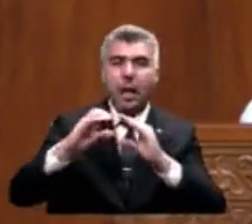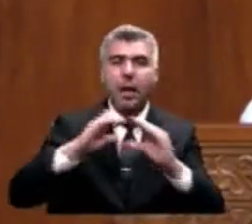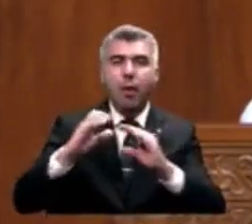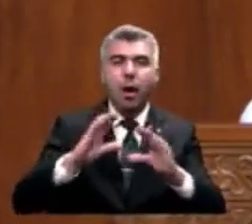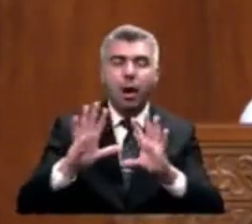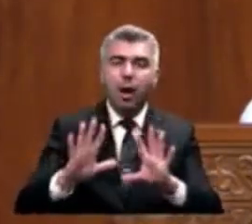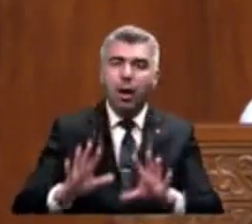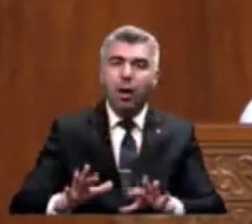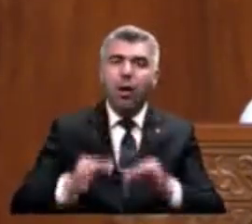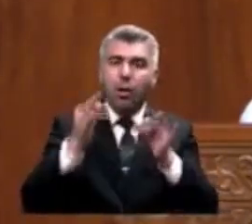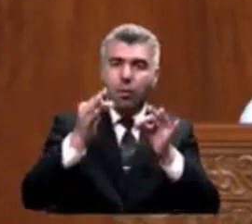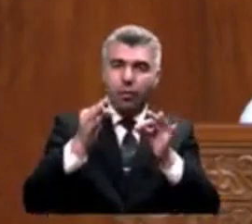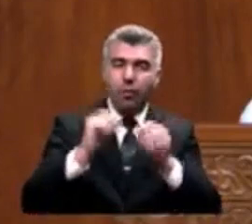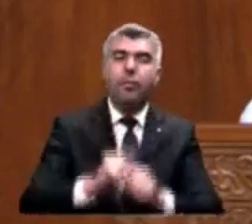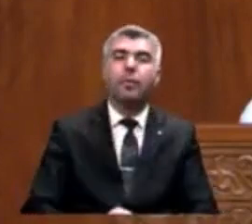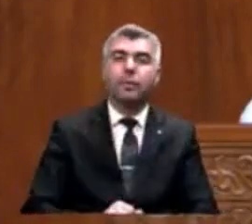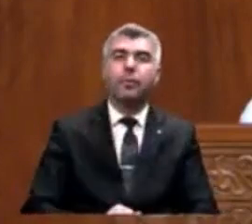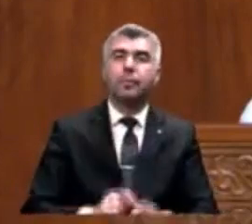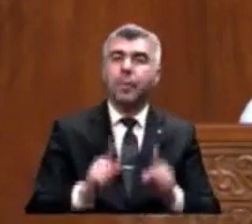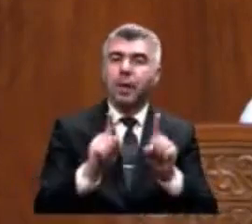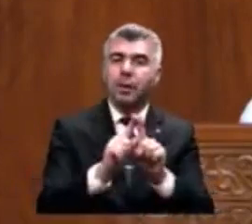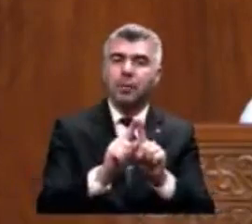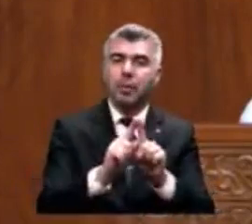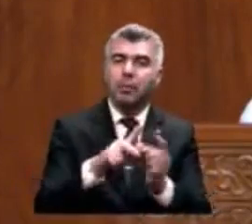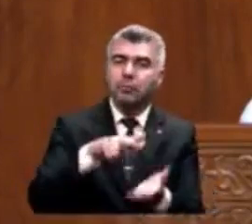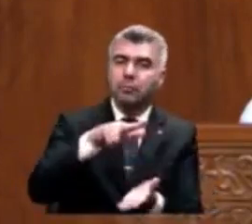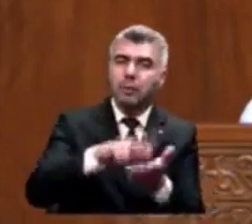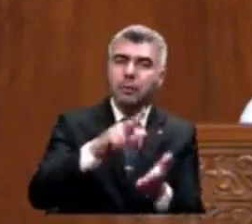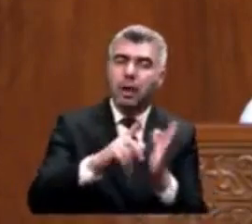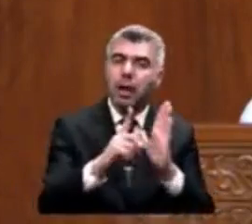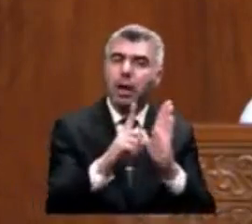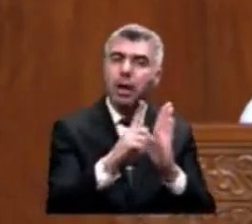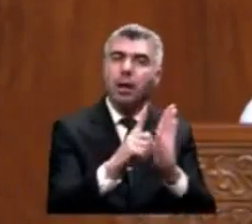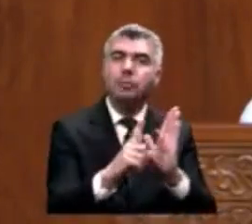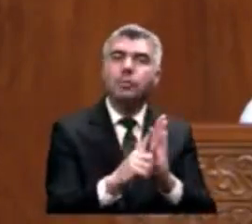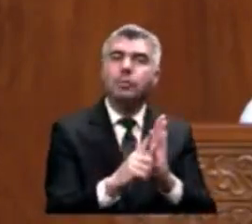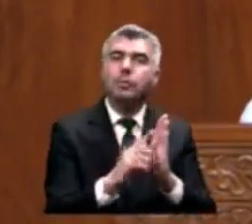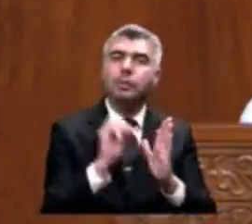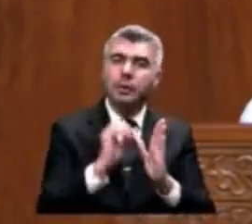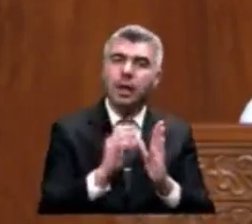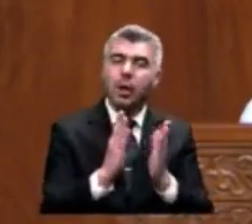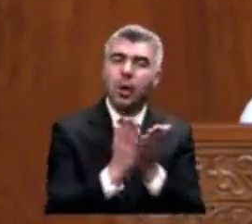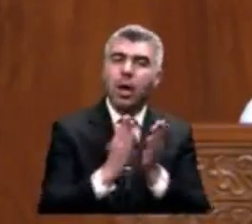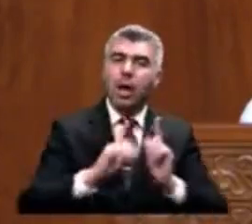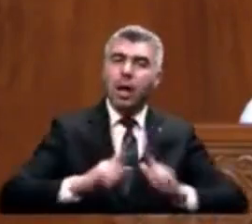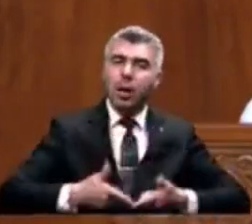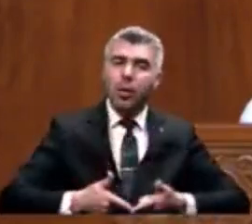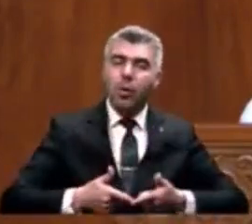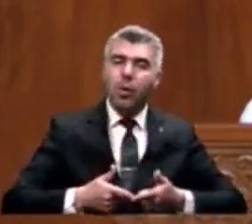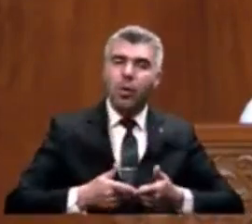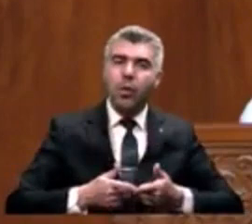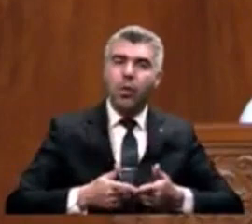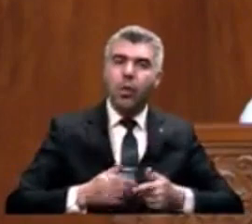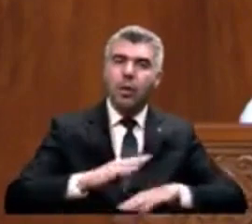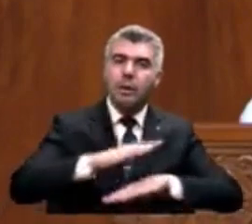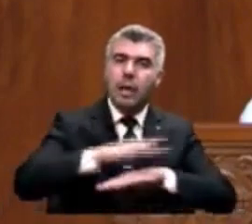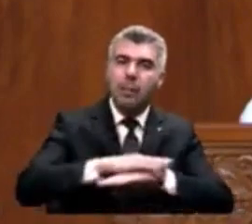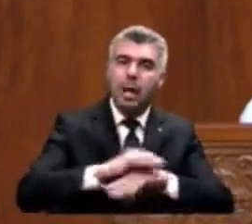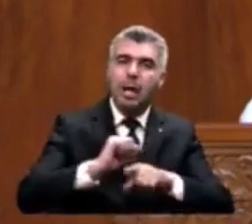تم تبني القانون الإطار المتعلق بمنظومة التربية والتكوين والبحث العلمي